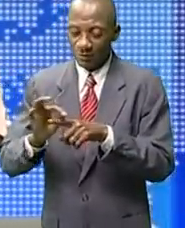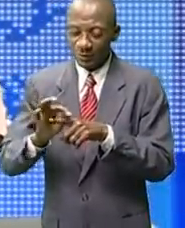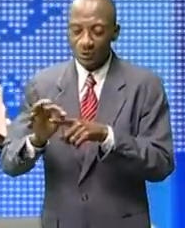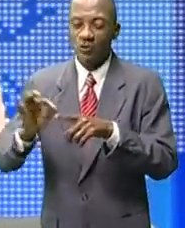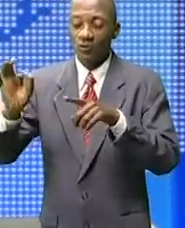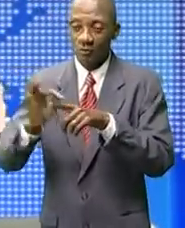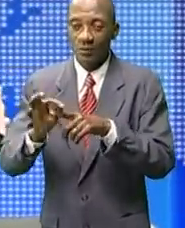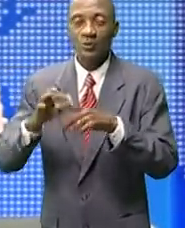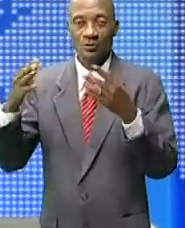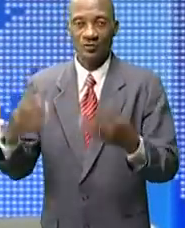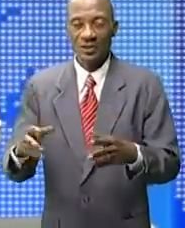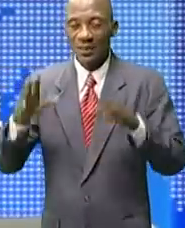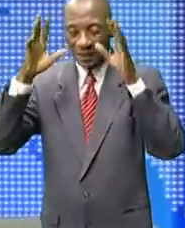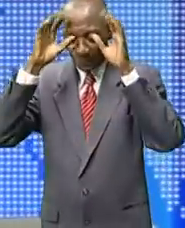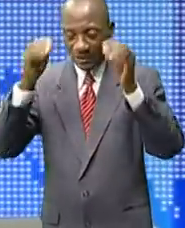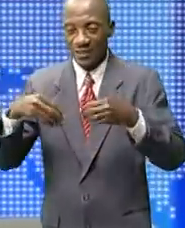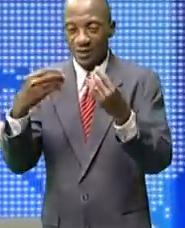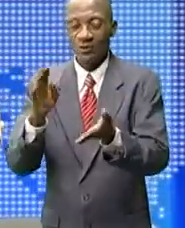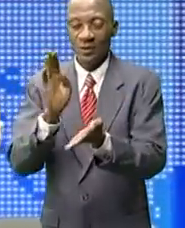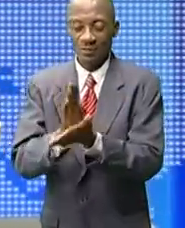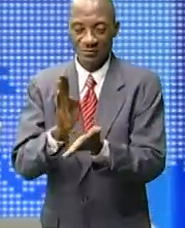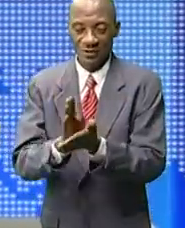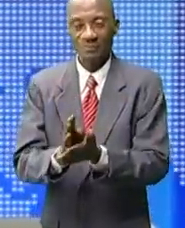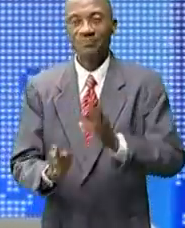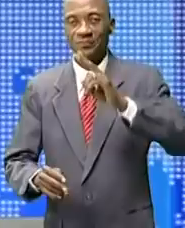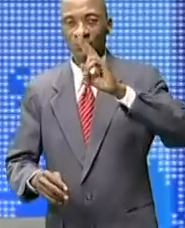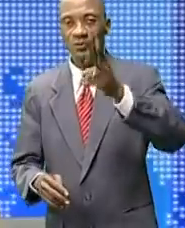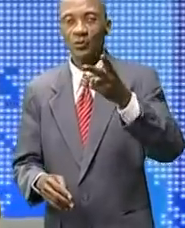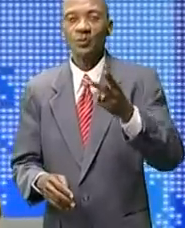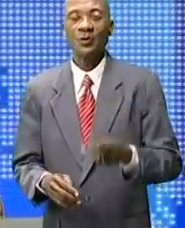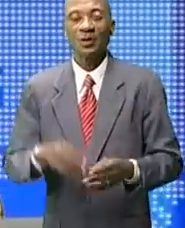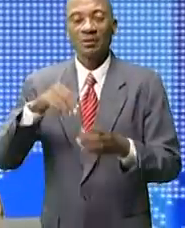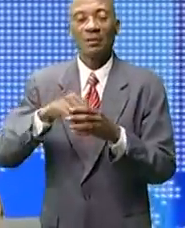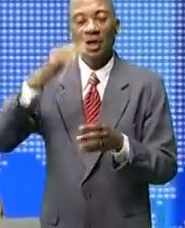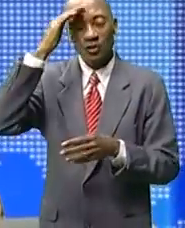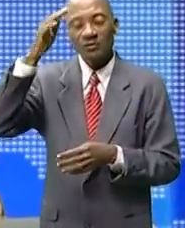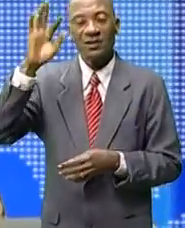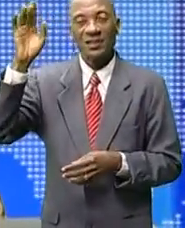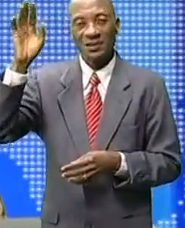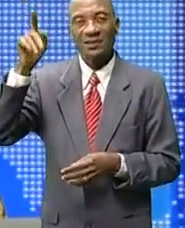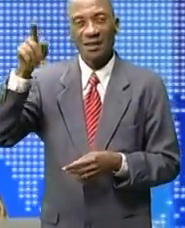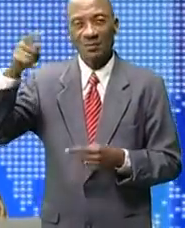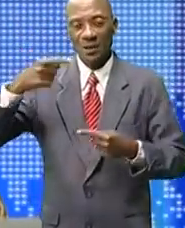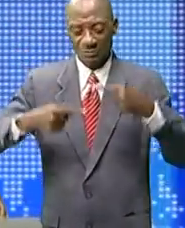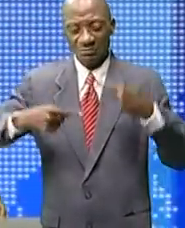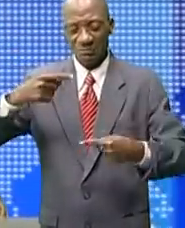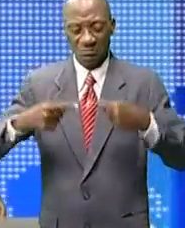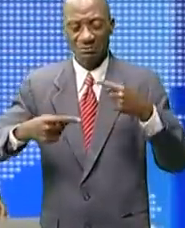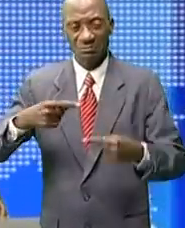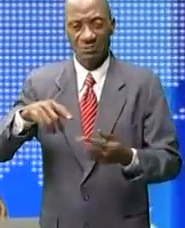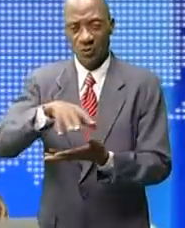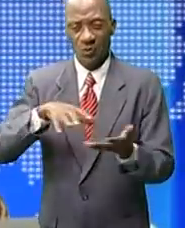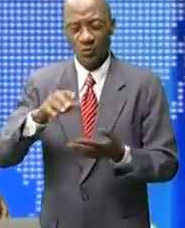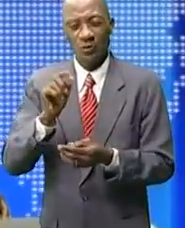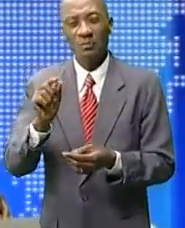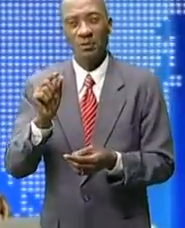des lauréats. Et puis, la tension a été perceptible sur le site de l'université de Kinshasa et ses alentours. Une altercation a eu